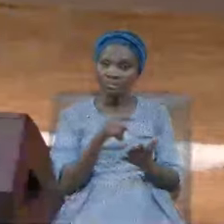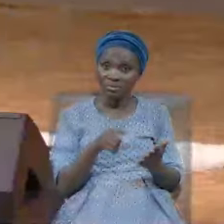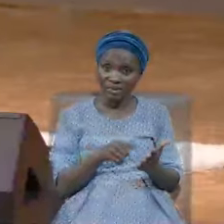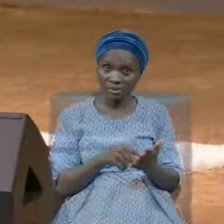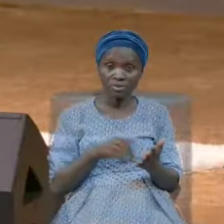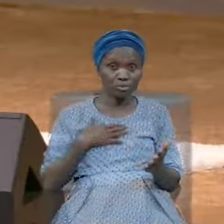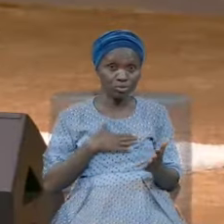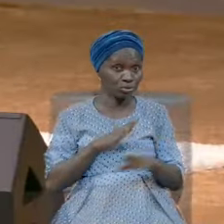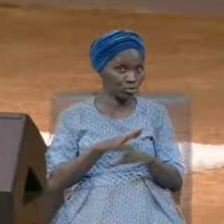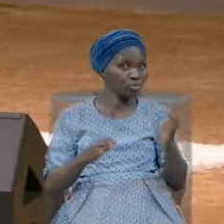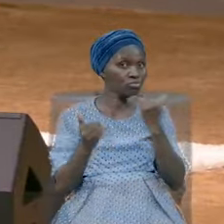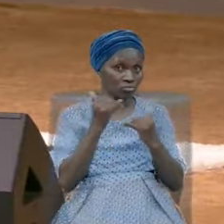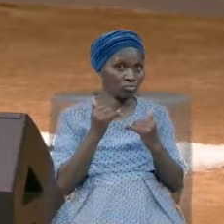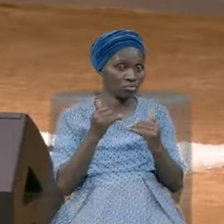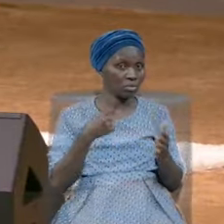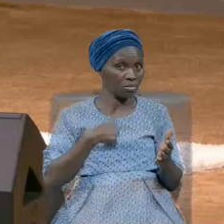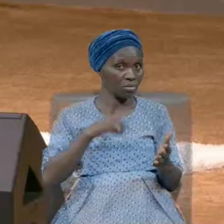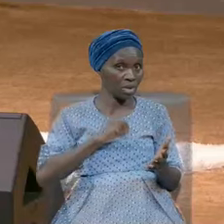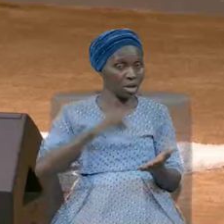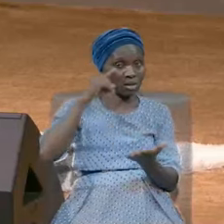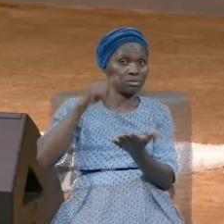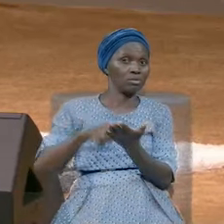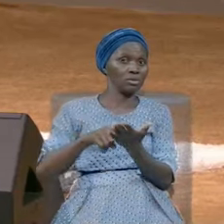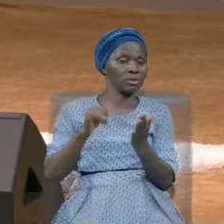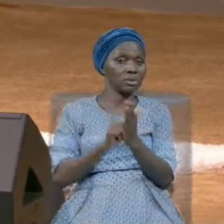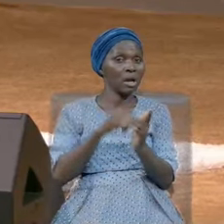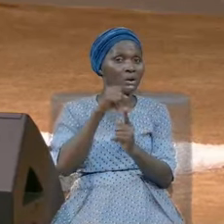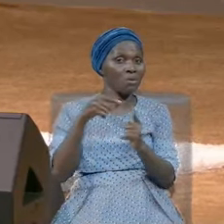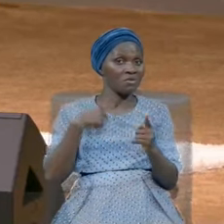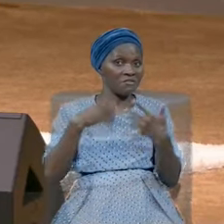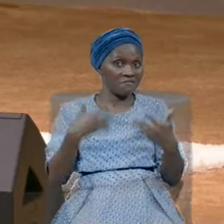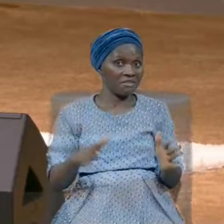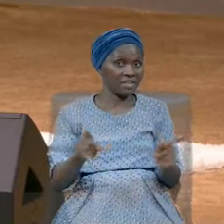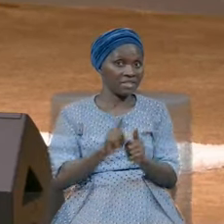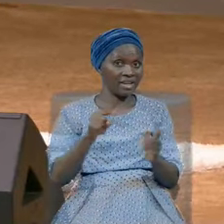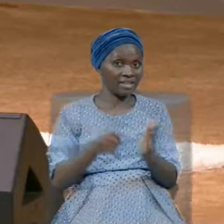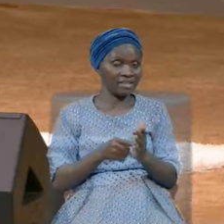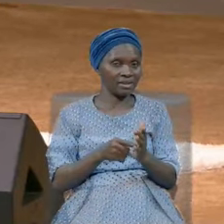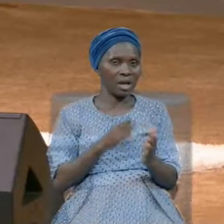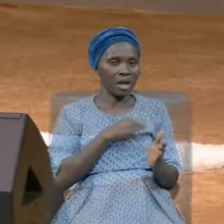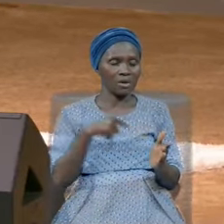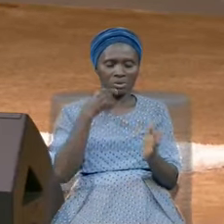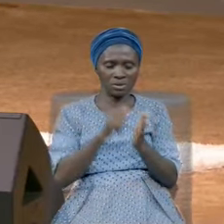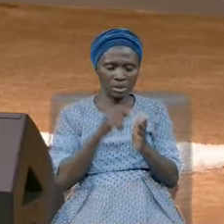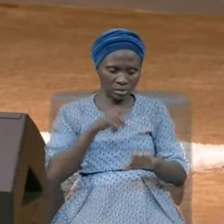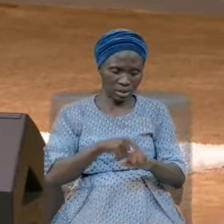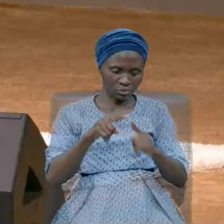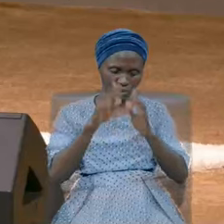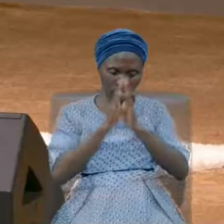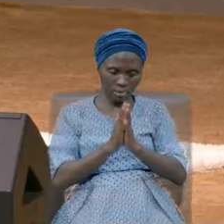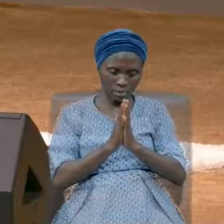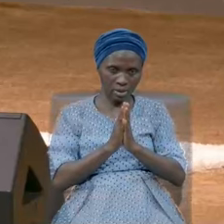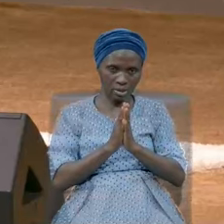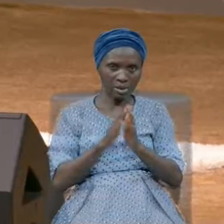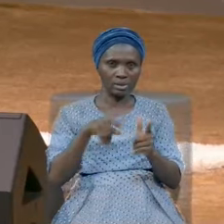s'il vous plaît, ne soyez pas blessé. J'ai remarqué que dès qu'on finit comme ça, je dis que levons-nous et prions. Et